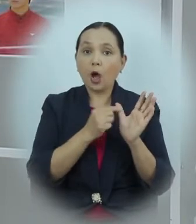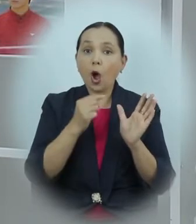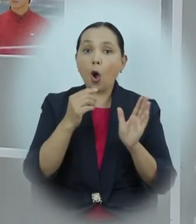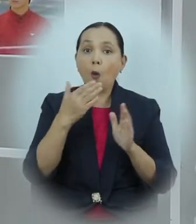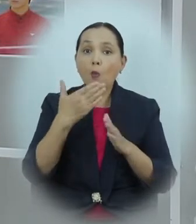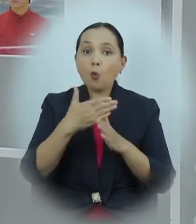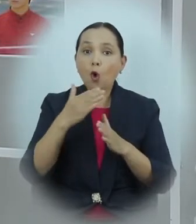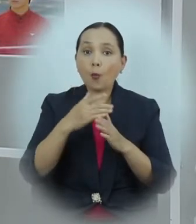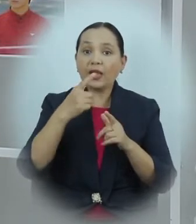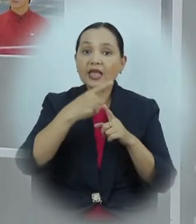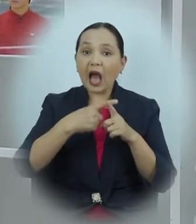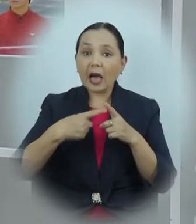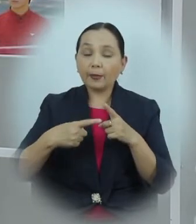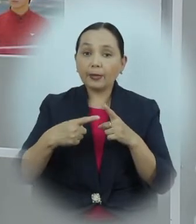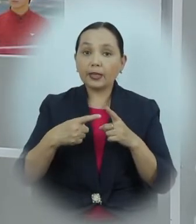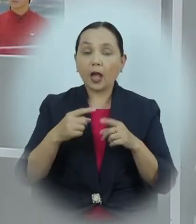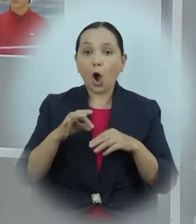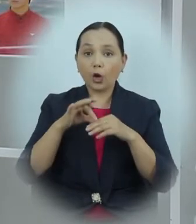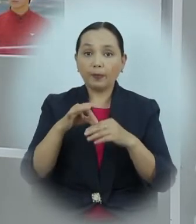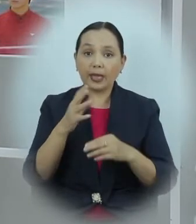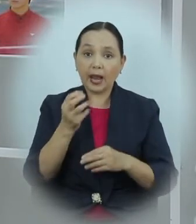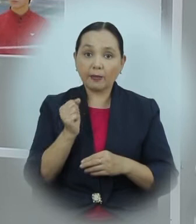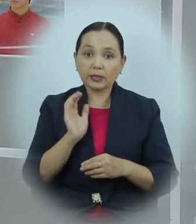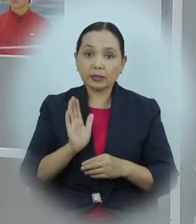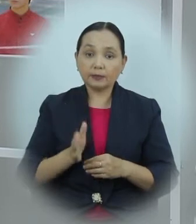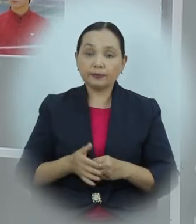bo'g'imlarning yarimiga, birinchi bo'g'imning yarimiga olib kelamiz.